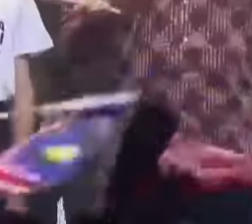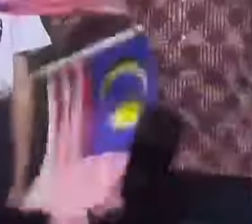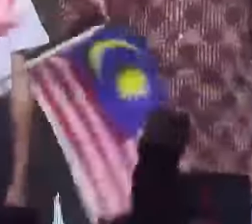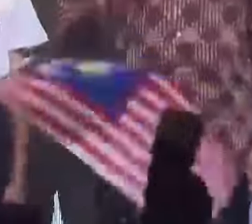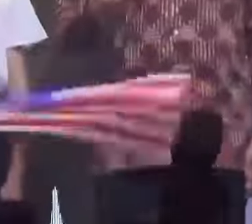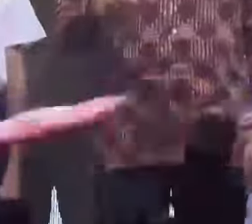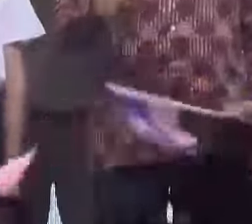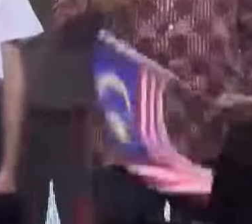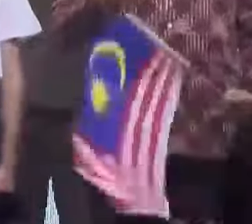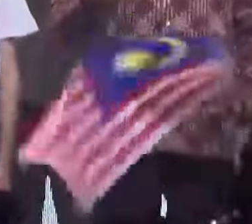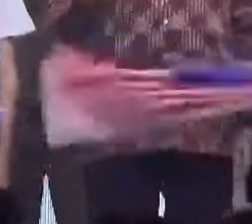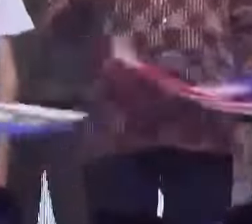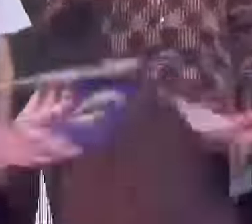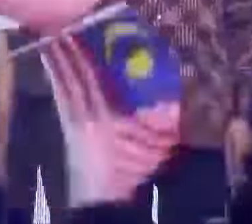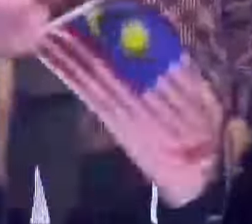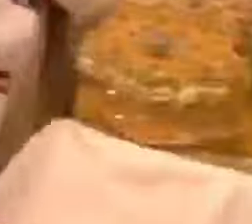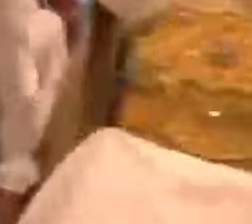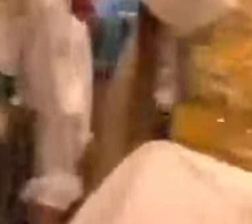ini.